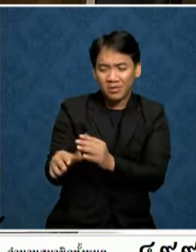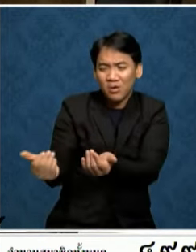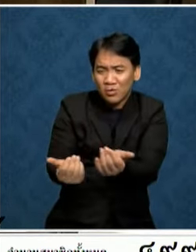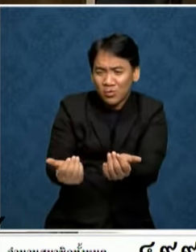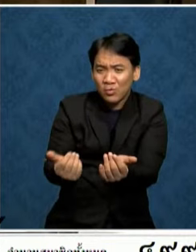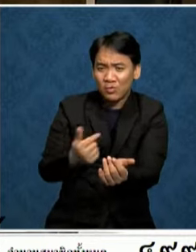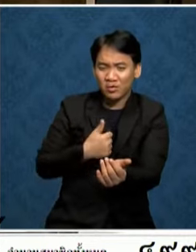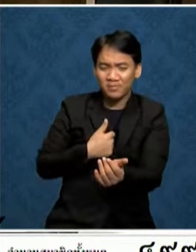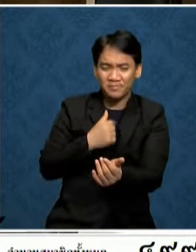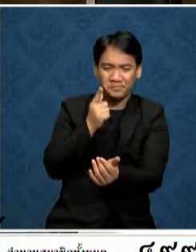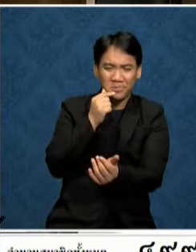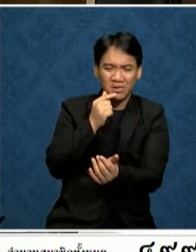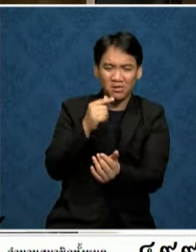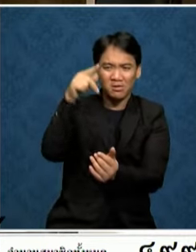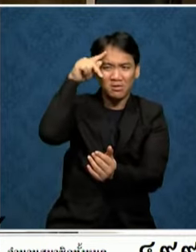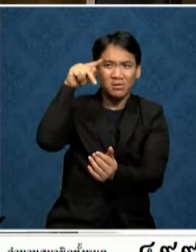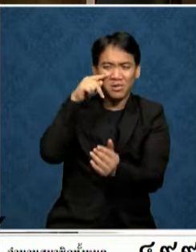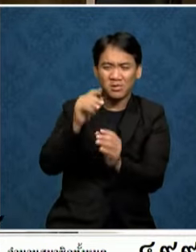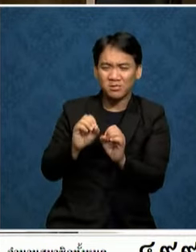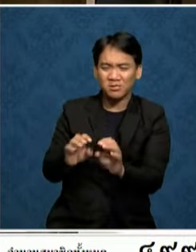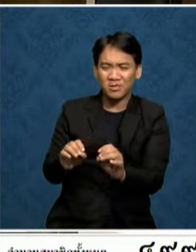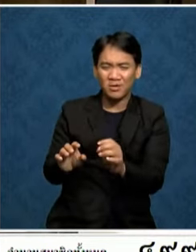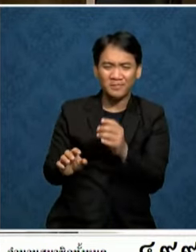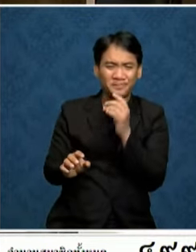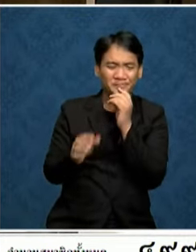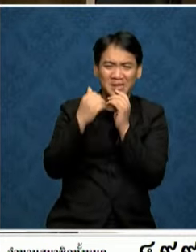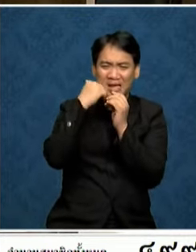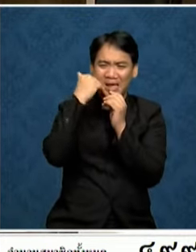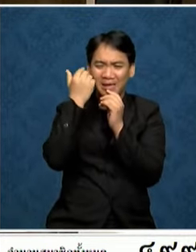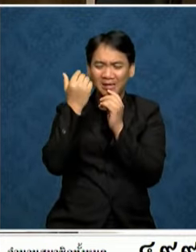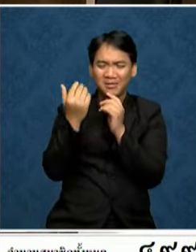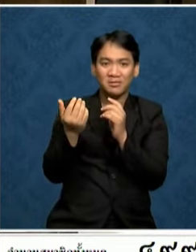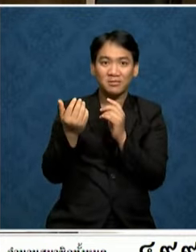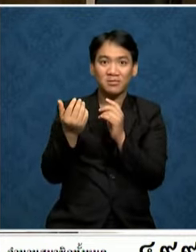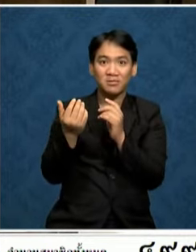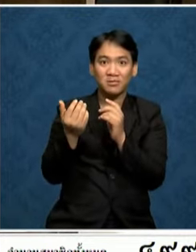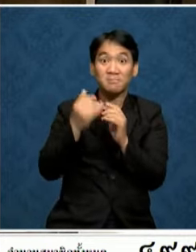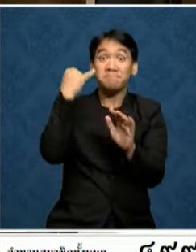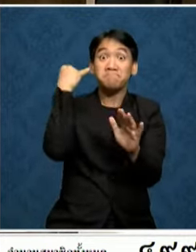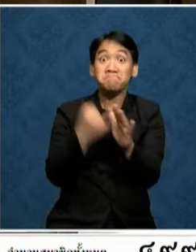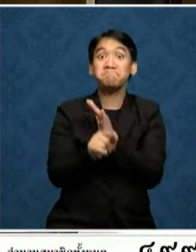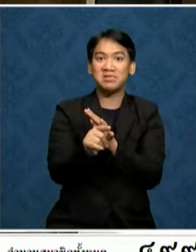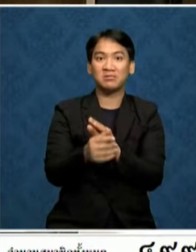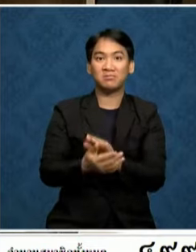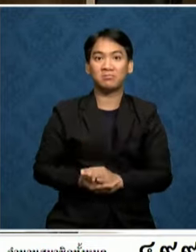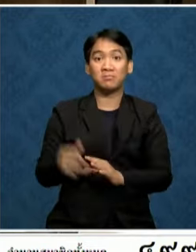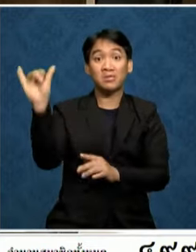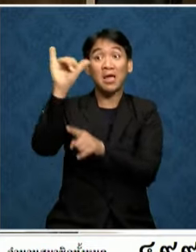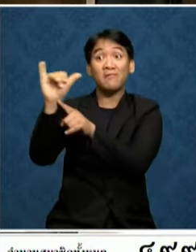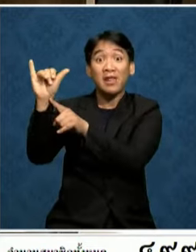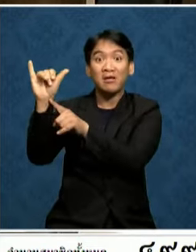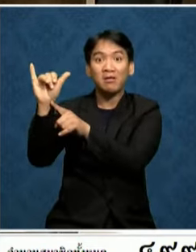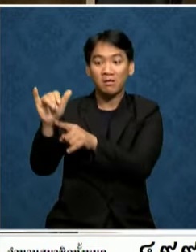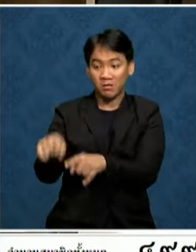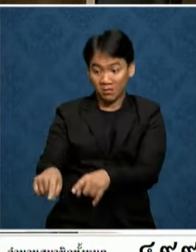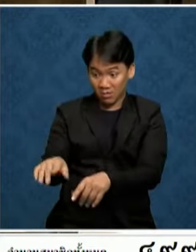ที่จะบอกให้เขารู้ตั้งแต่ในวัยเด็กค่ะมีตำรามากมายของต่างประเทศค่ะบอกว่าเด็กเนี่ยต้องเริ่มคุยเรื่องเพศได้ตั้งแต่ 3